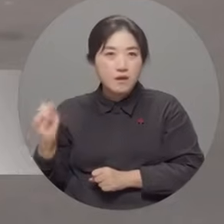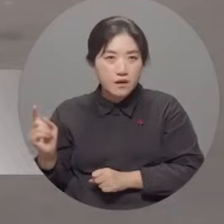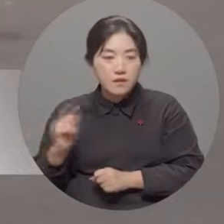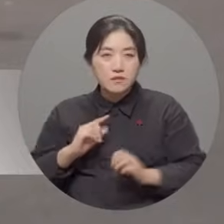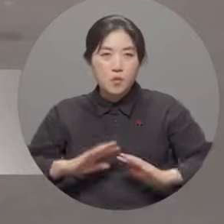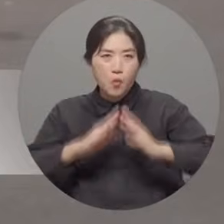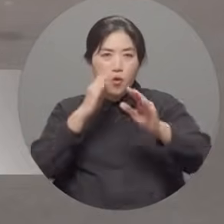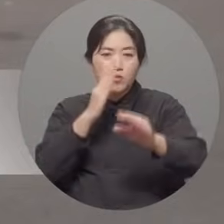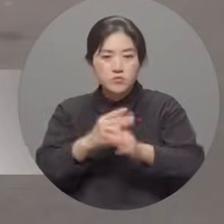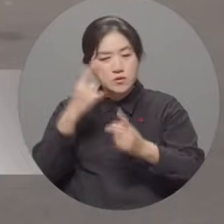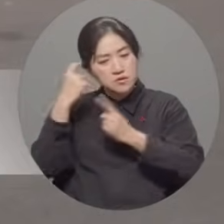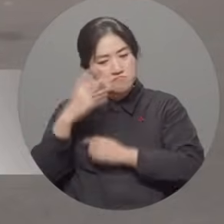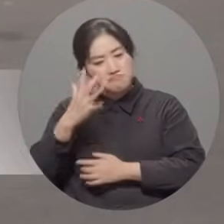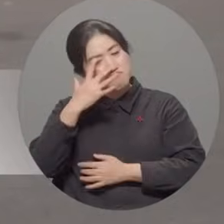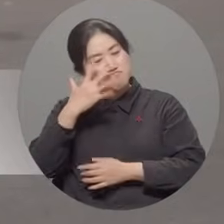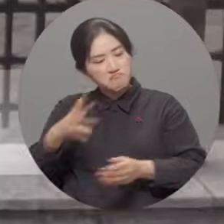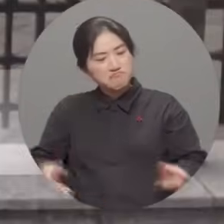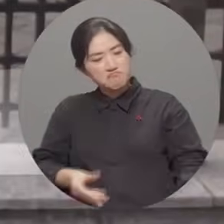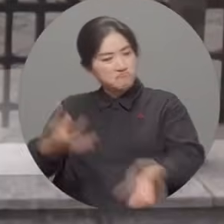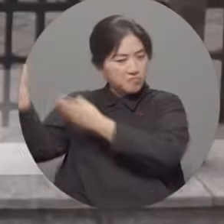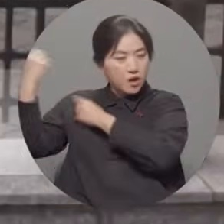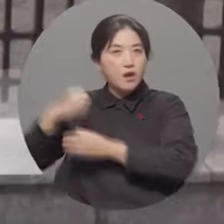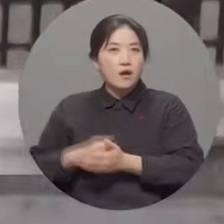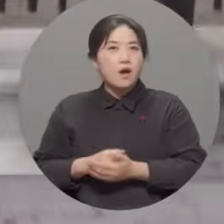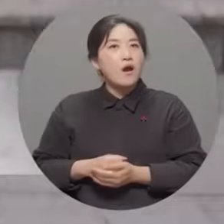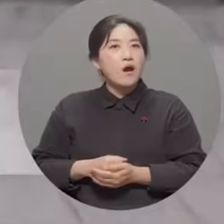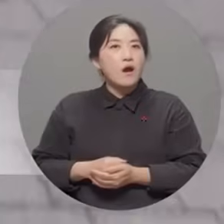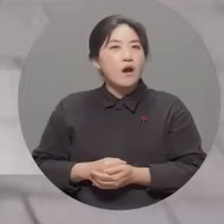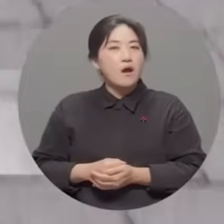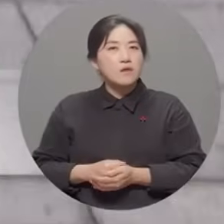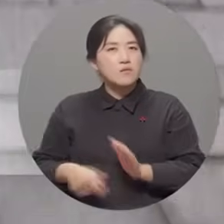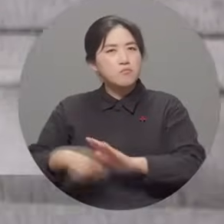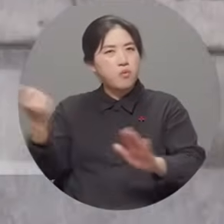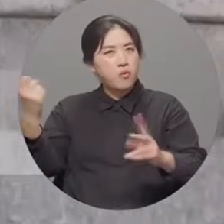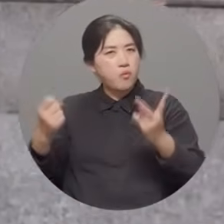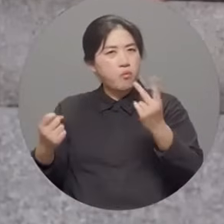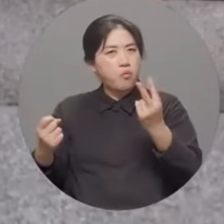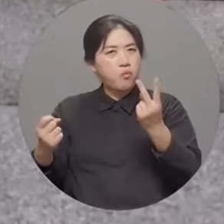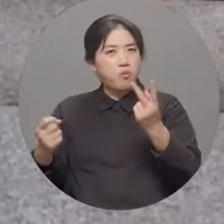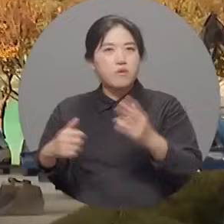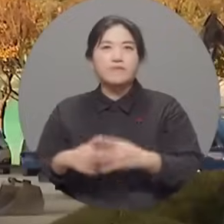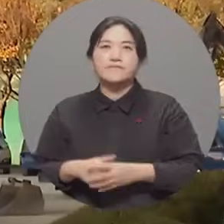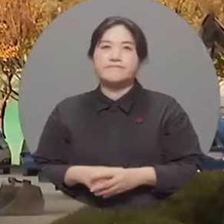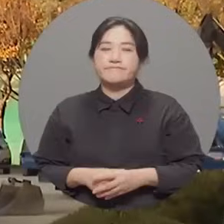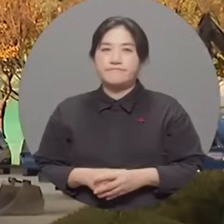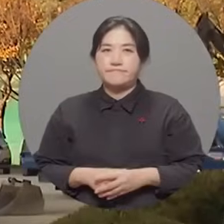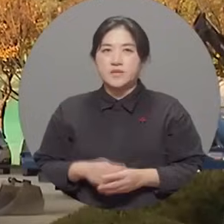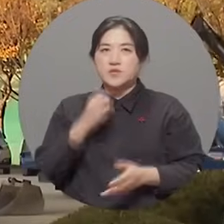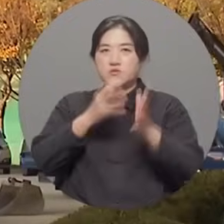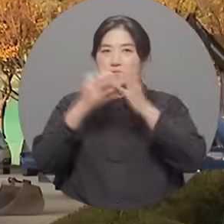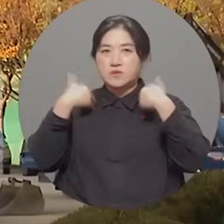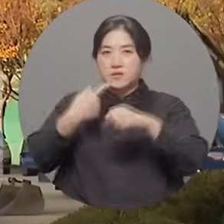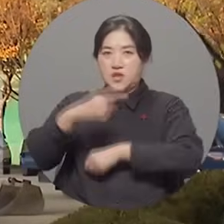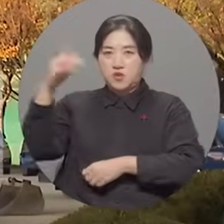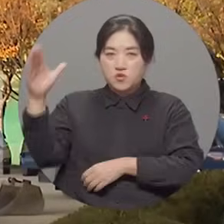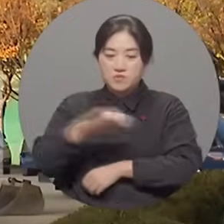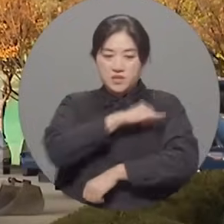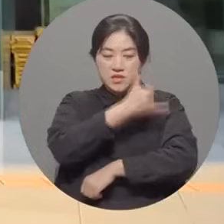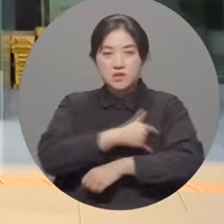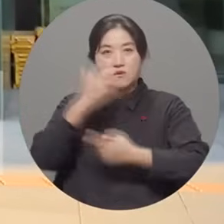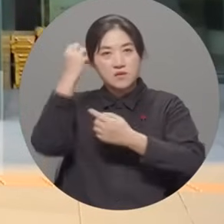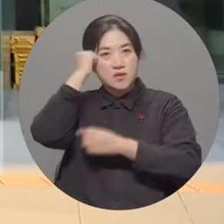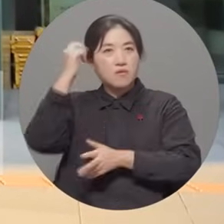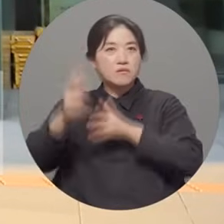중 기념동판인 걸 모르고 작업자가 처리했거나 도난당했을 걸로 추정할 뿐입니다. 서울시는 내년부터